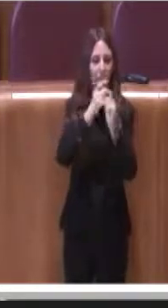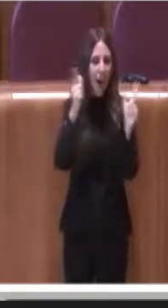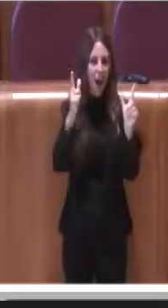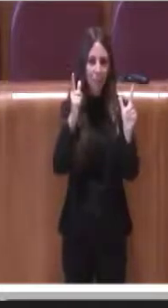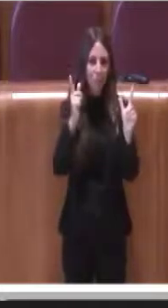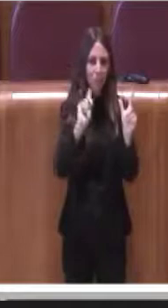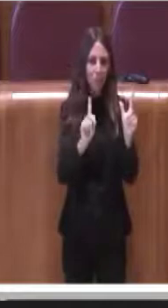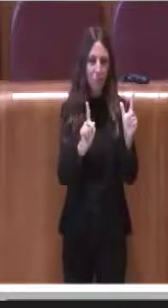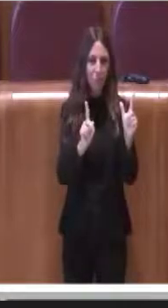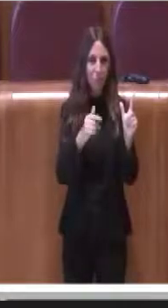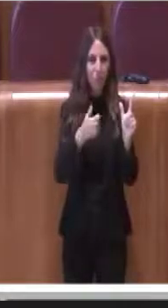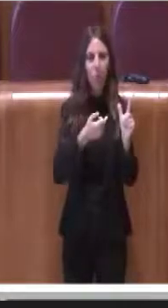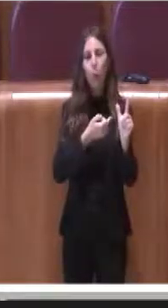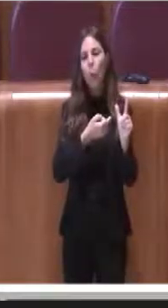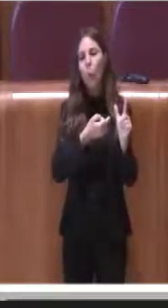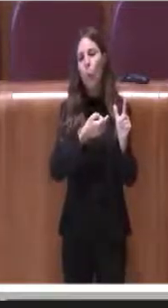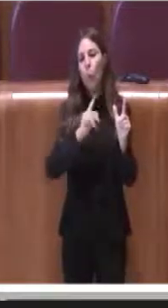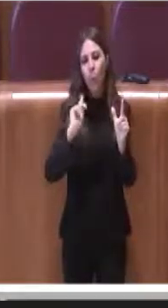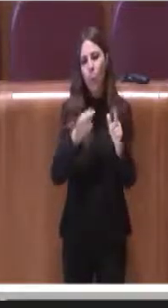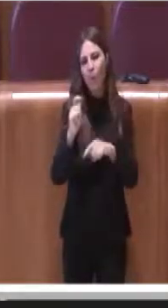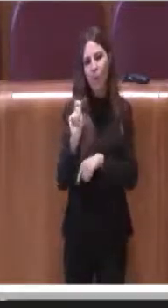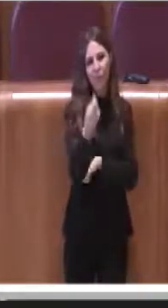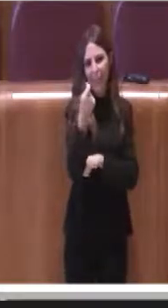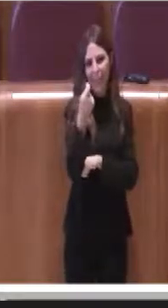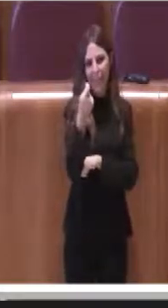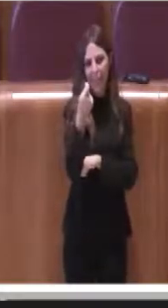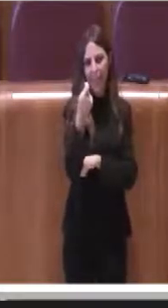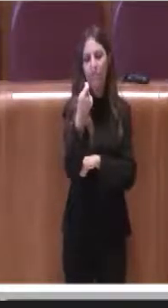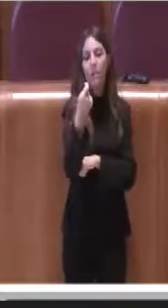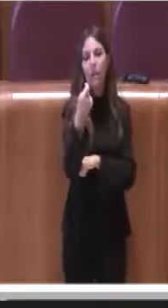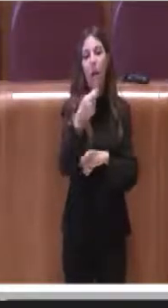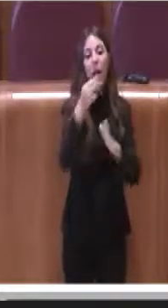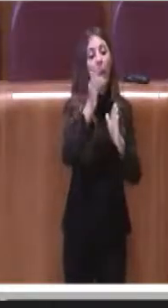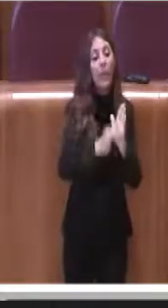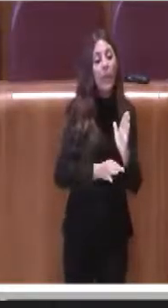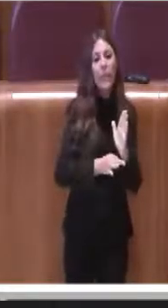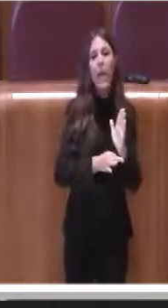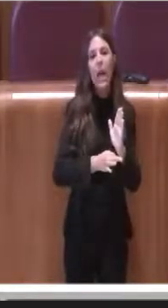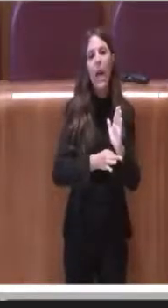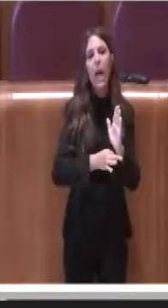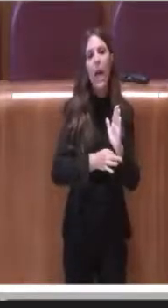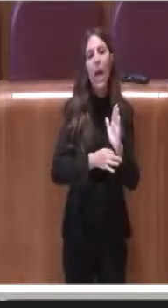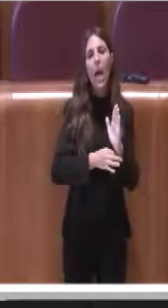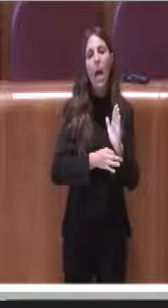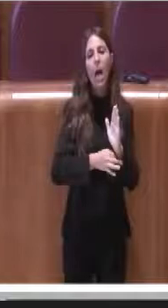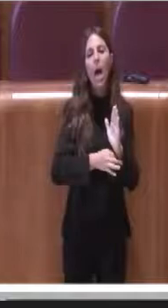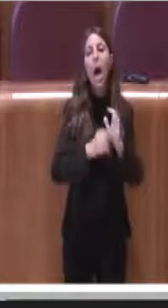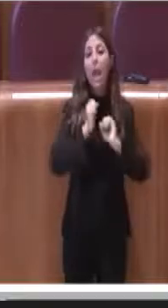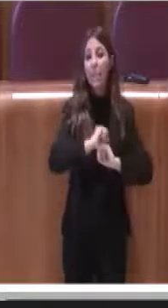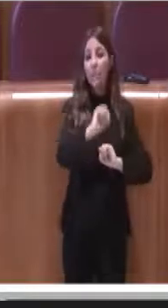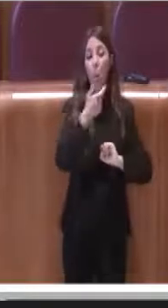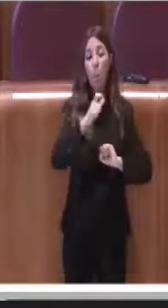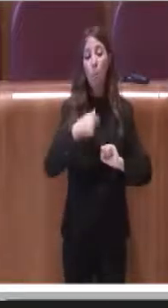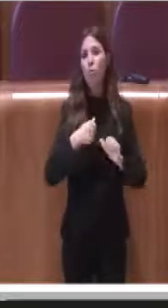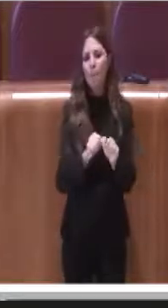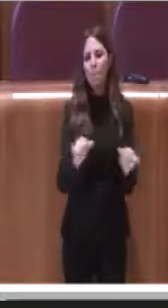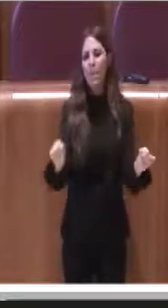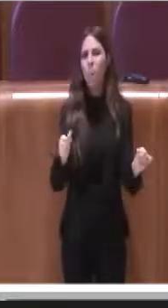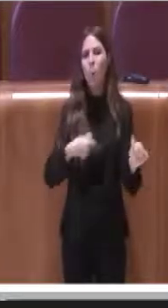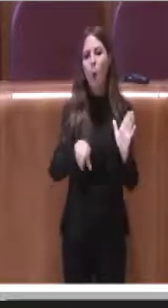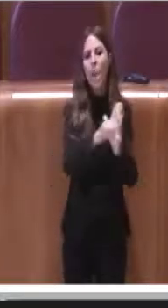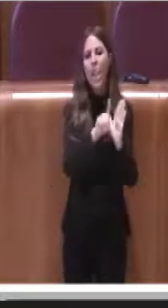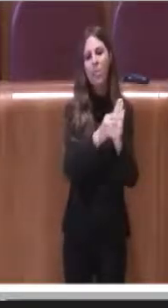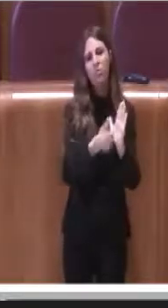di sorprendente, chiaramente. Tutti vinti, le istanze cautelari vengono respinte perché non assistite da presupposti di legge,